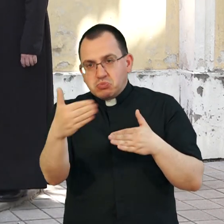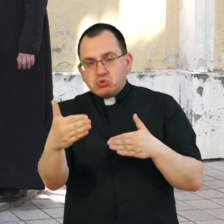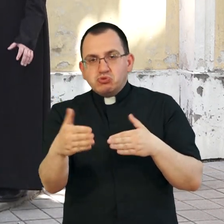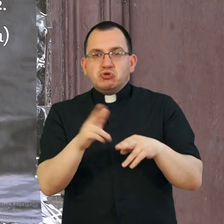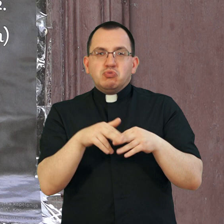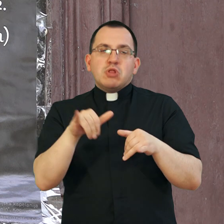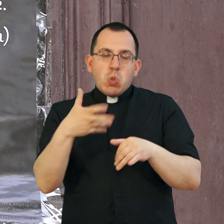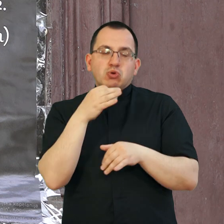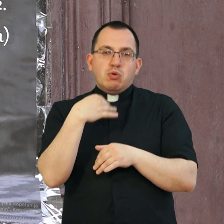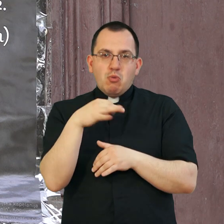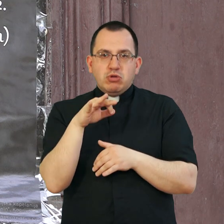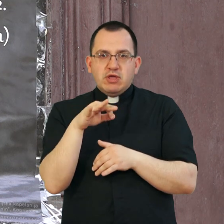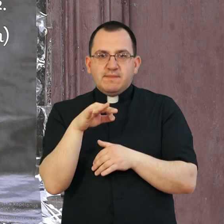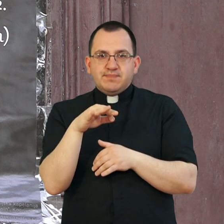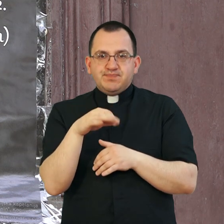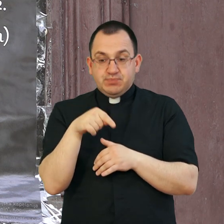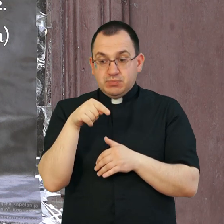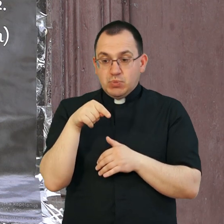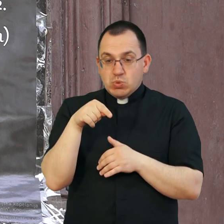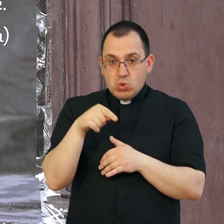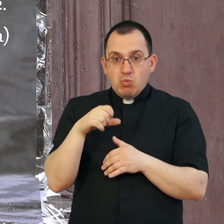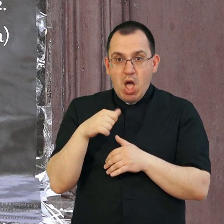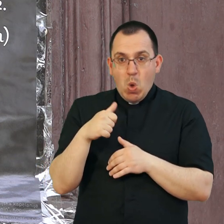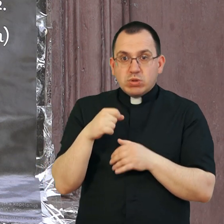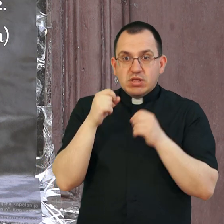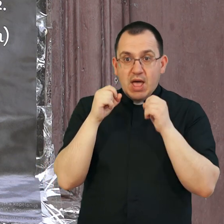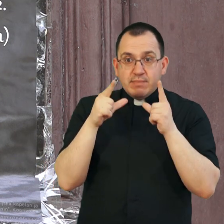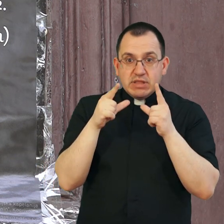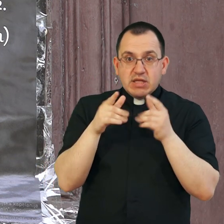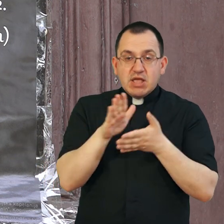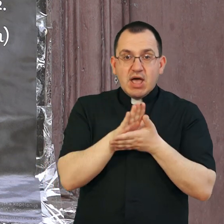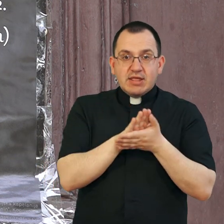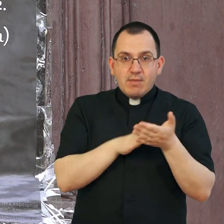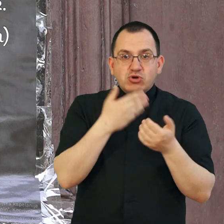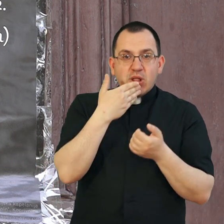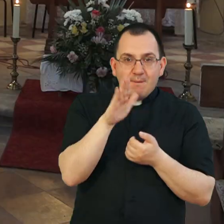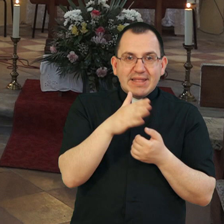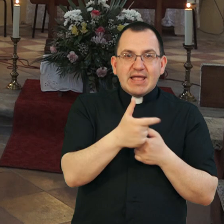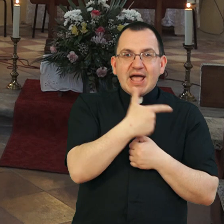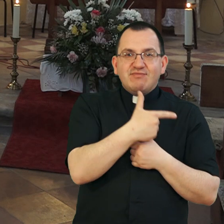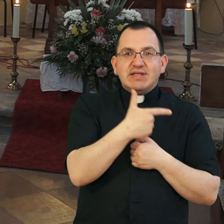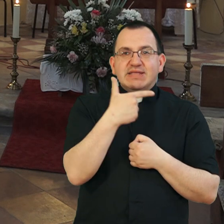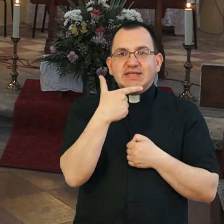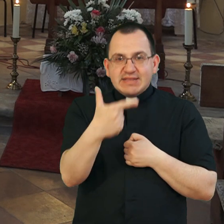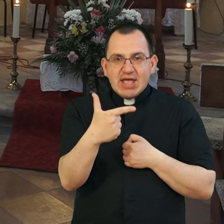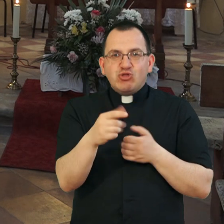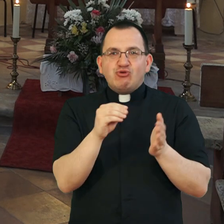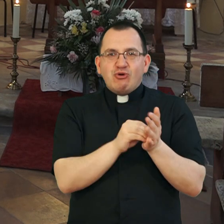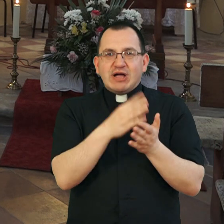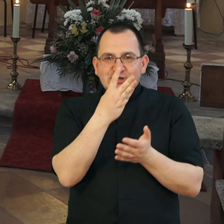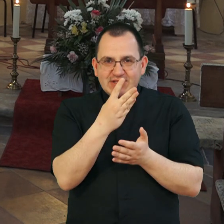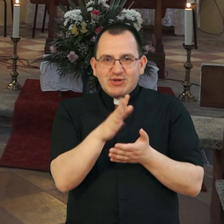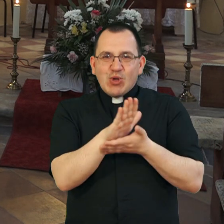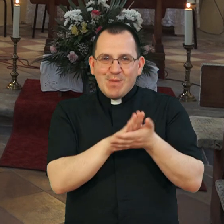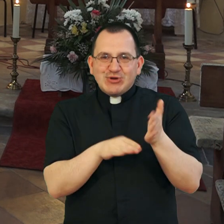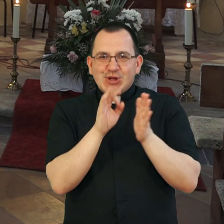i bolje. Ovogodišnje jerihonsko bdjenje u Koprivnici započelo je u petak 22. travnja misom u 18 sati u crkvi